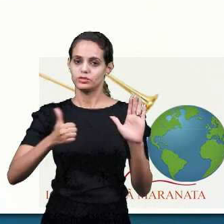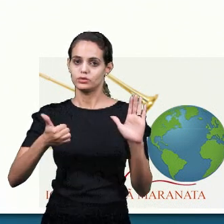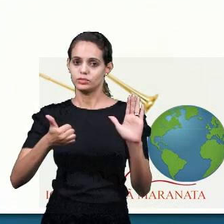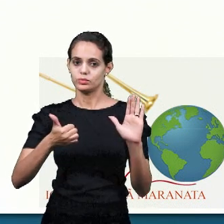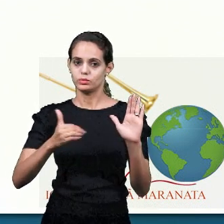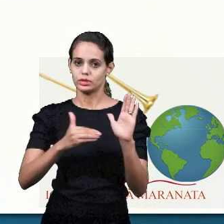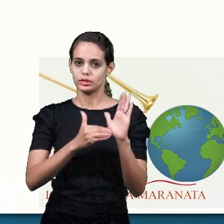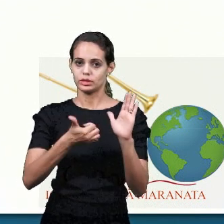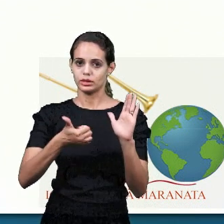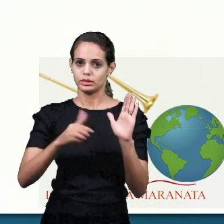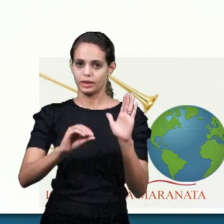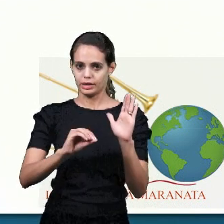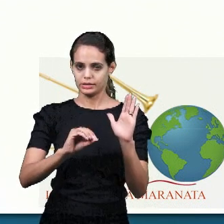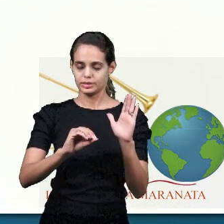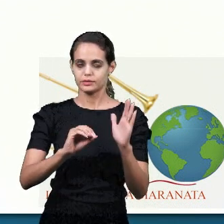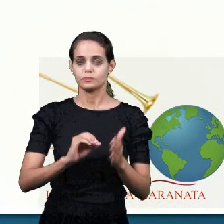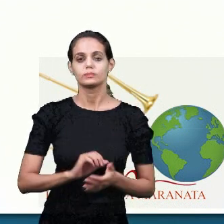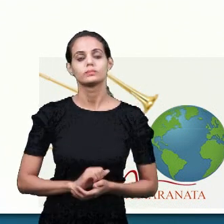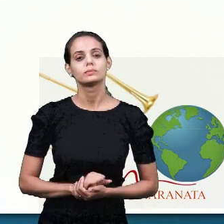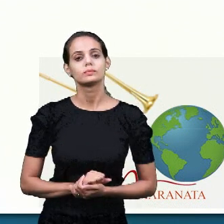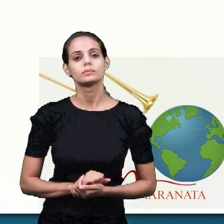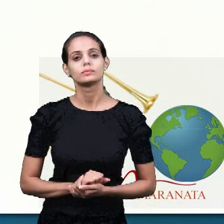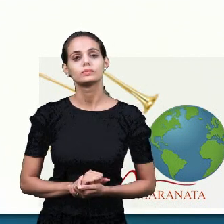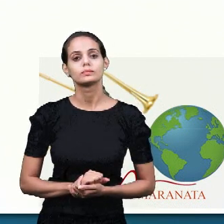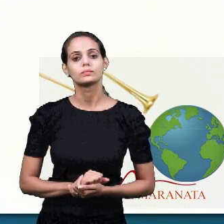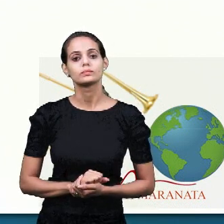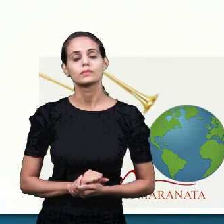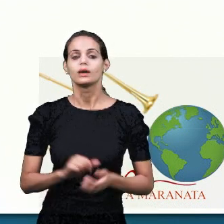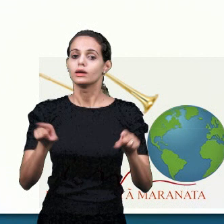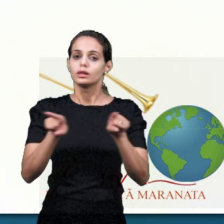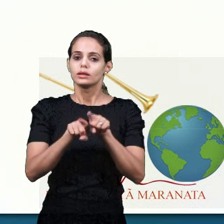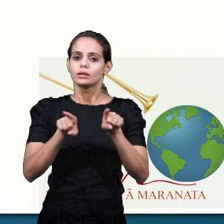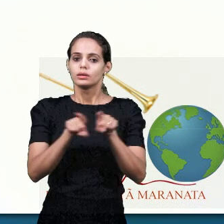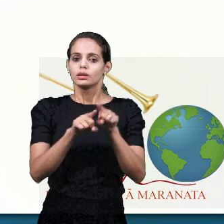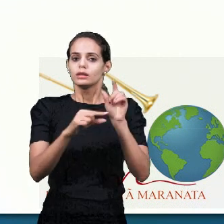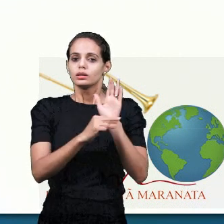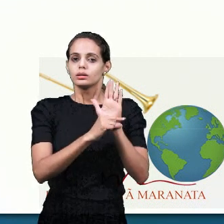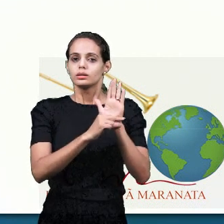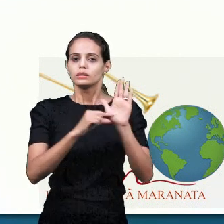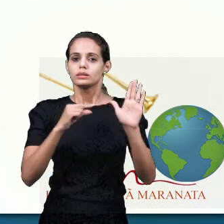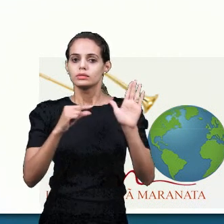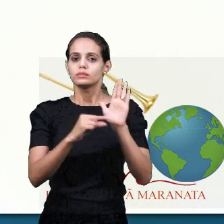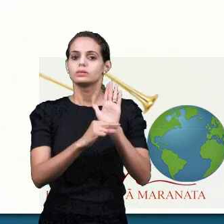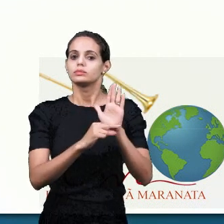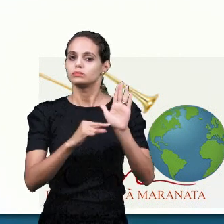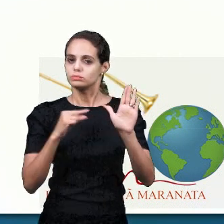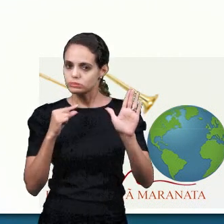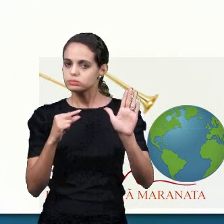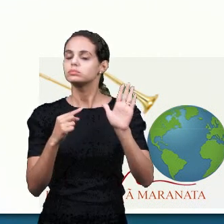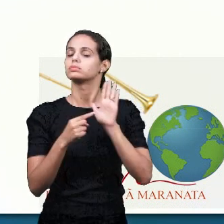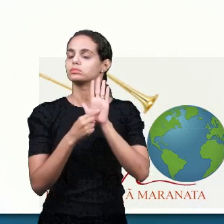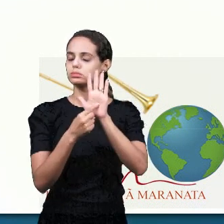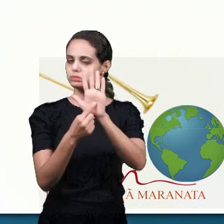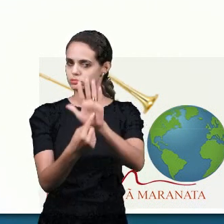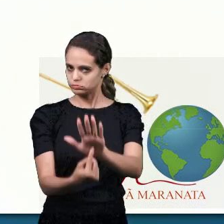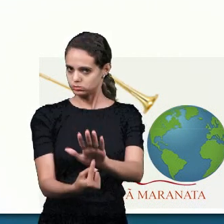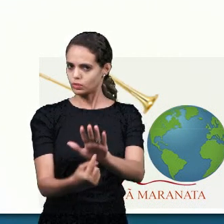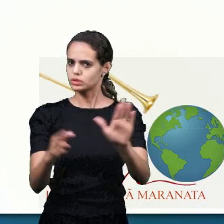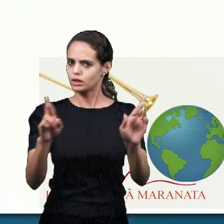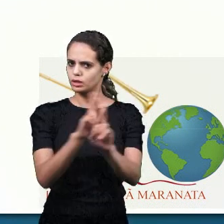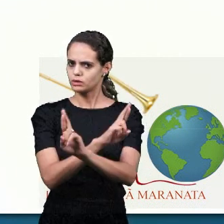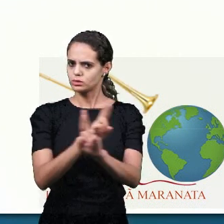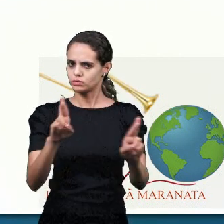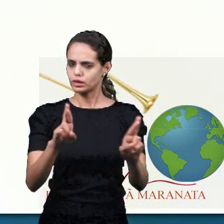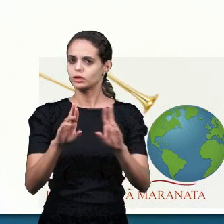et vous allez mettre les versets correspondants qui définissent à l'intérieur de la doctrine de salut